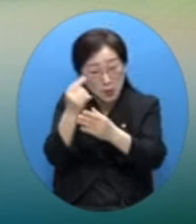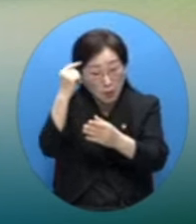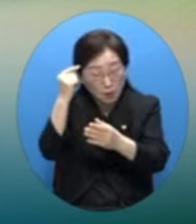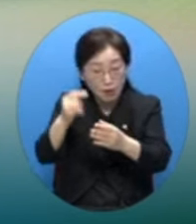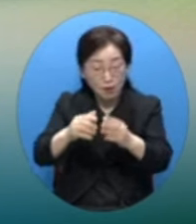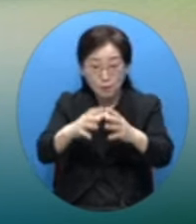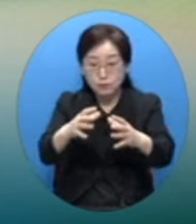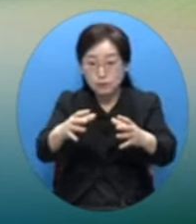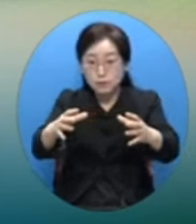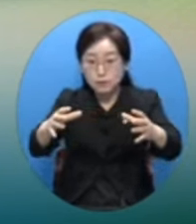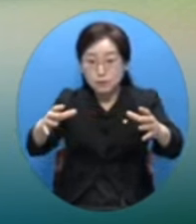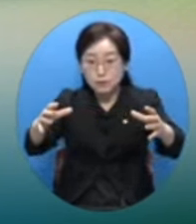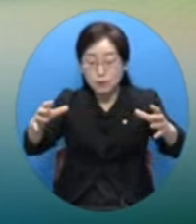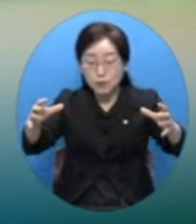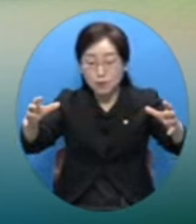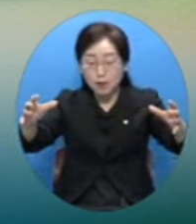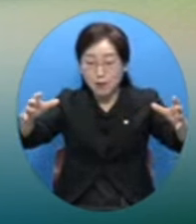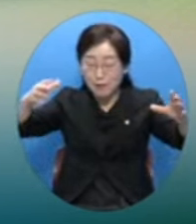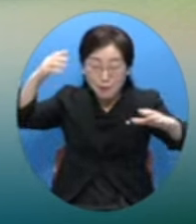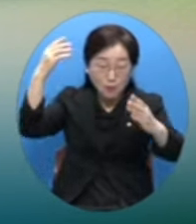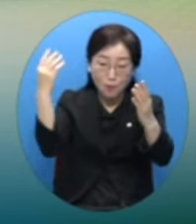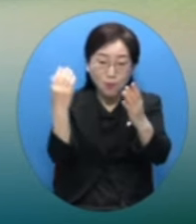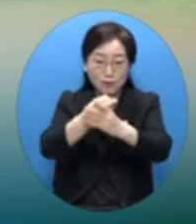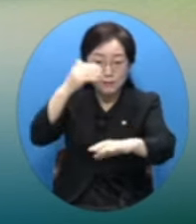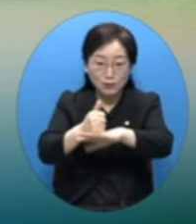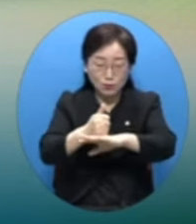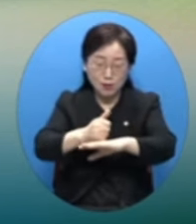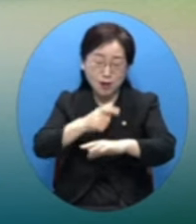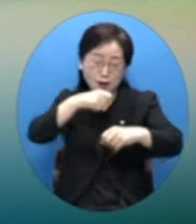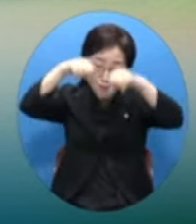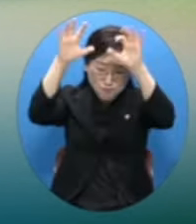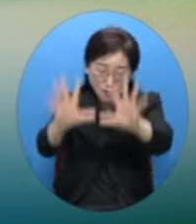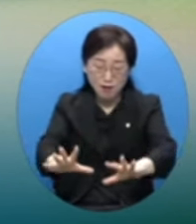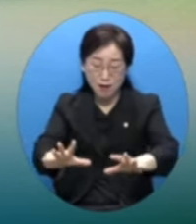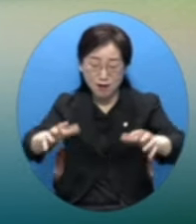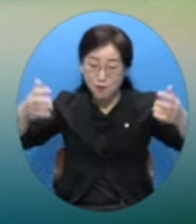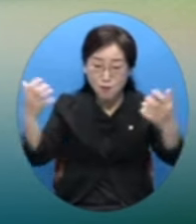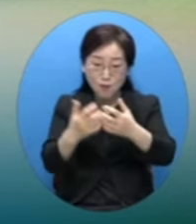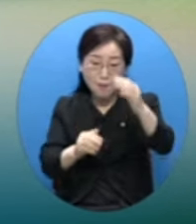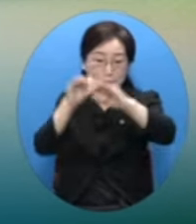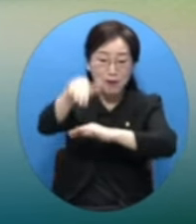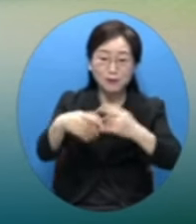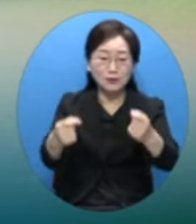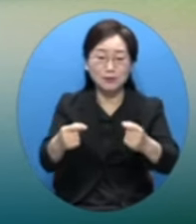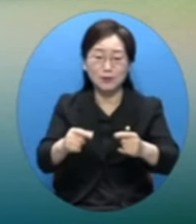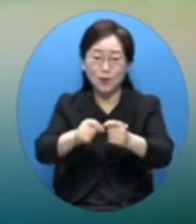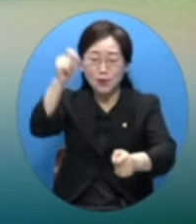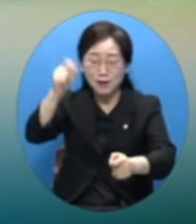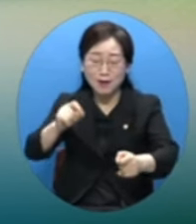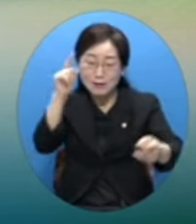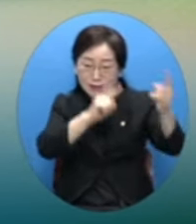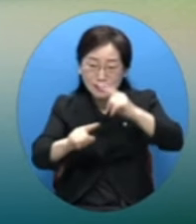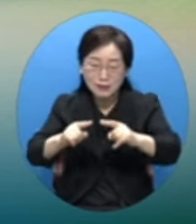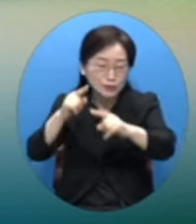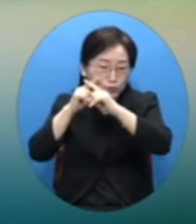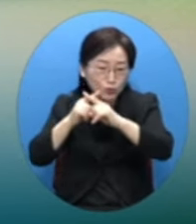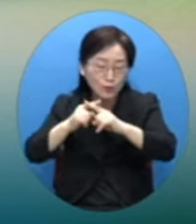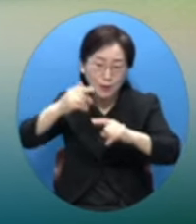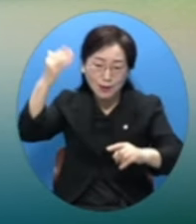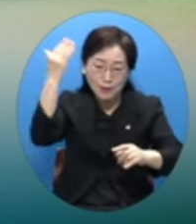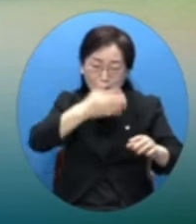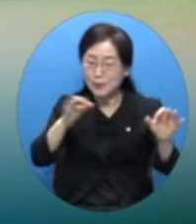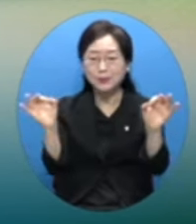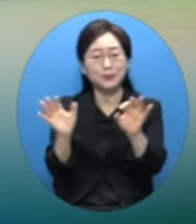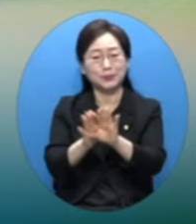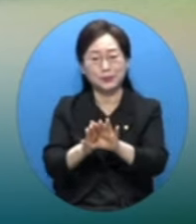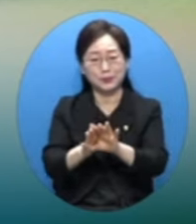점점 불어나 물줄기를 이루어 마침내 우리를 홍수처럼 덮치고 오래된 상처와 흉터를 씻어낸다.